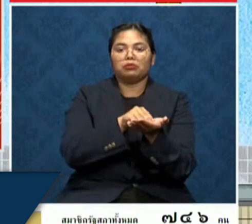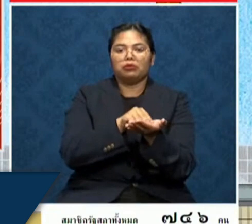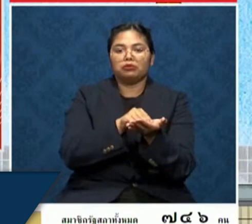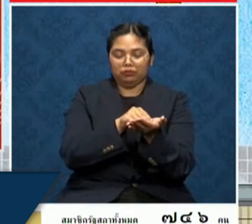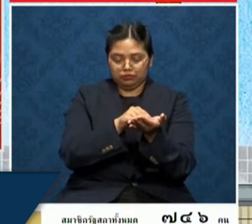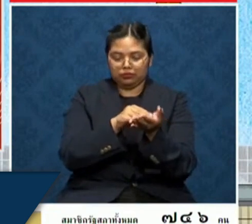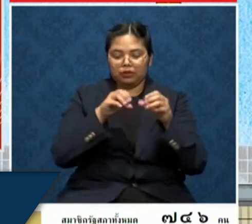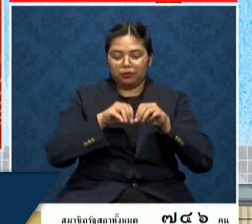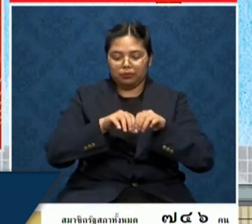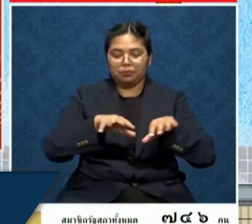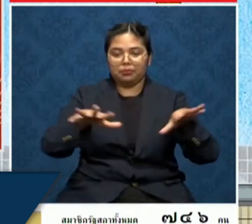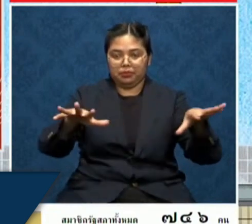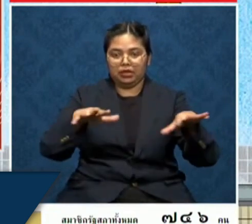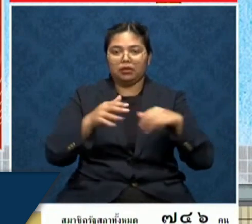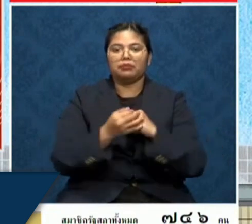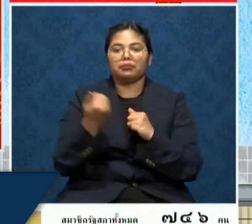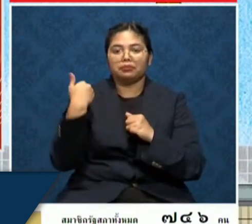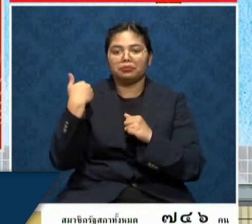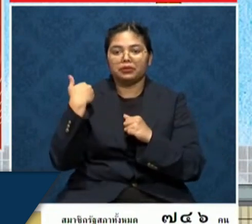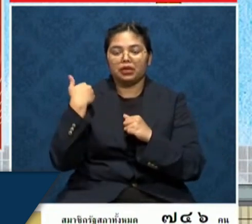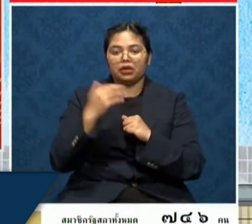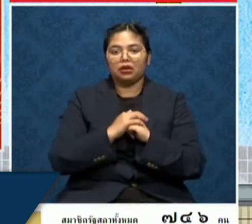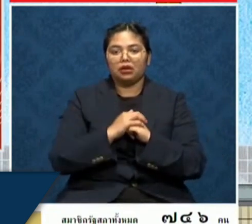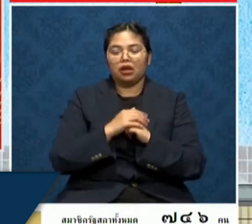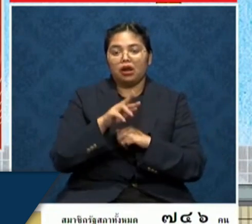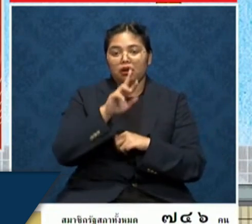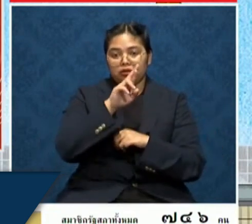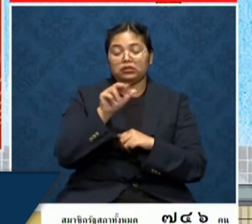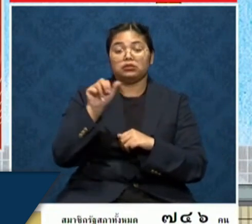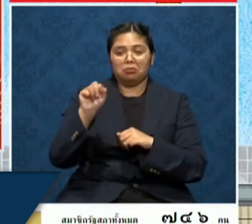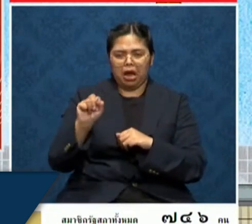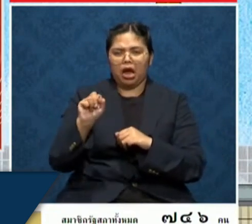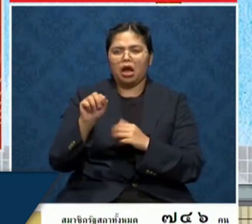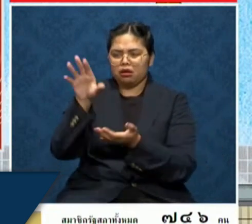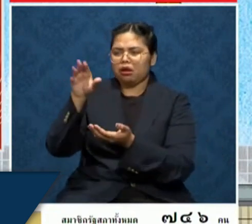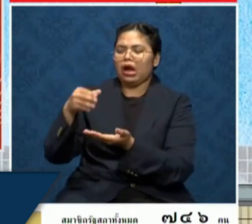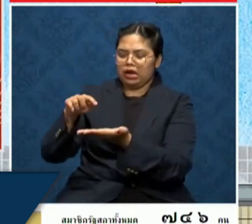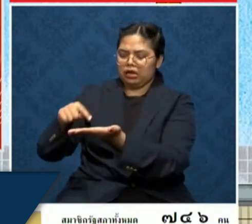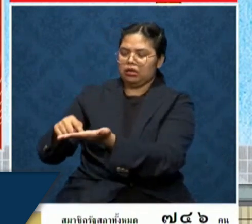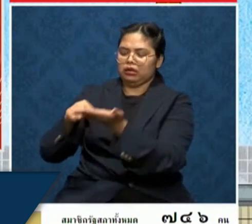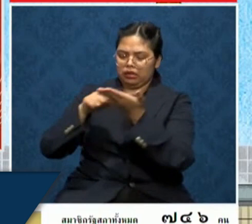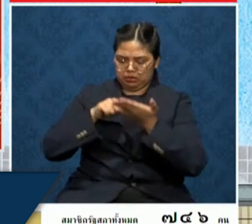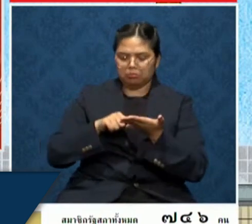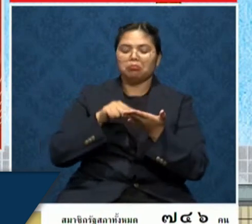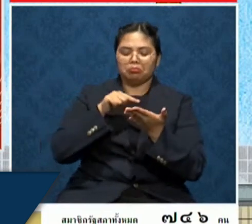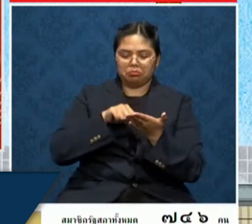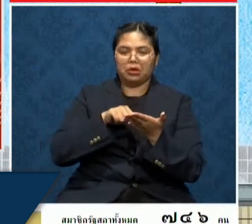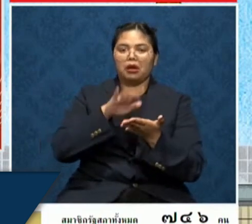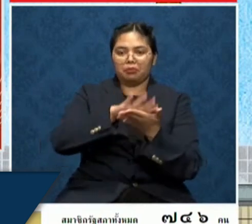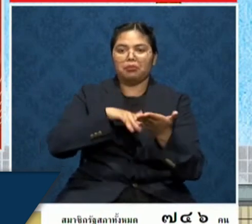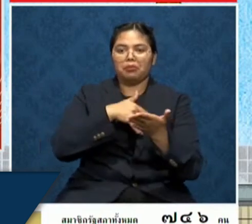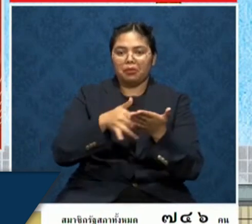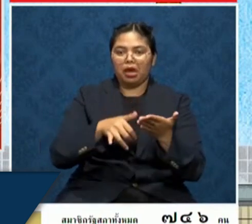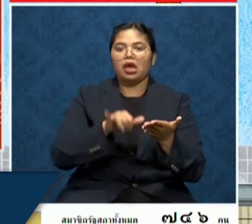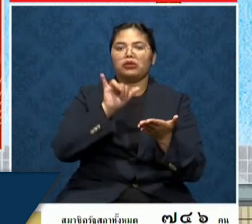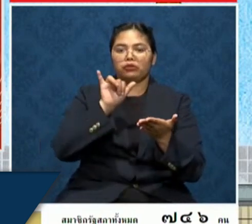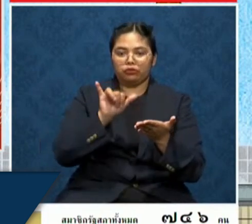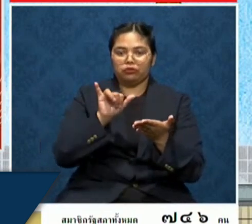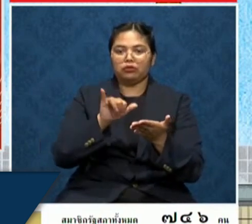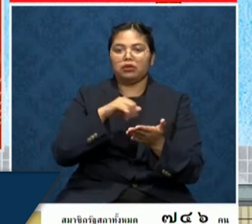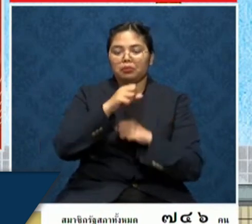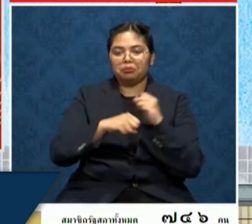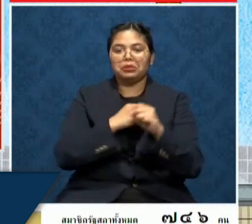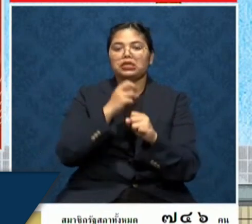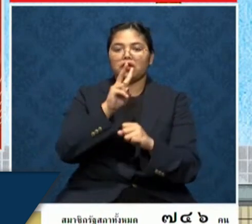ร์ท่านครับเป็นข้อมูลทางการที่รัฐสภาเพิ่งได้รับรายงานผลการดำเนินงานตามยุทธศาสตร์ชาติประจำปี